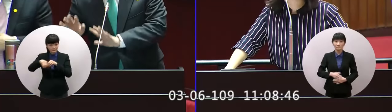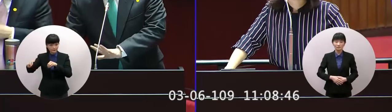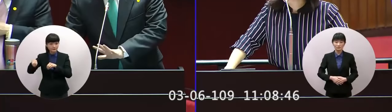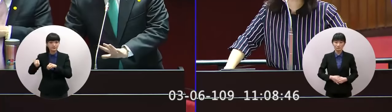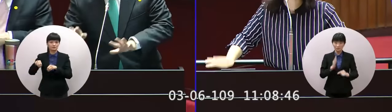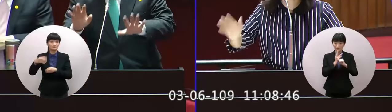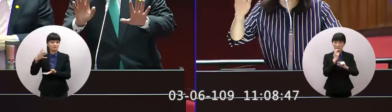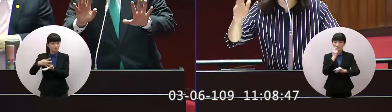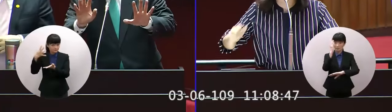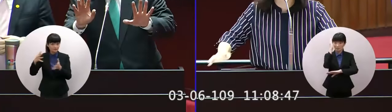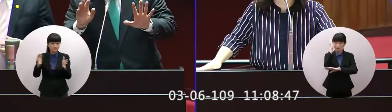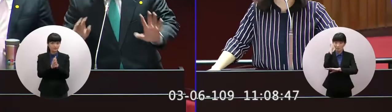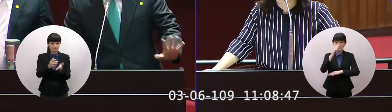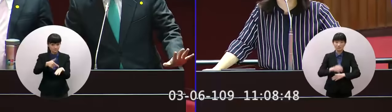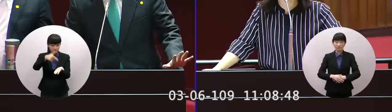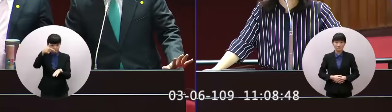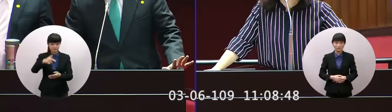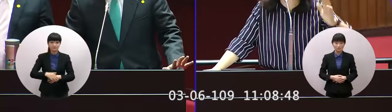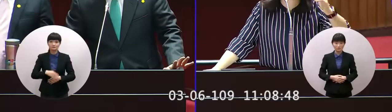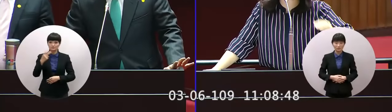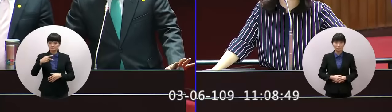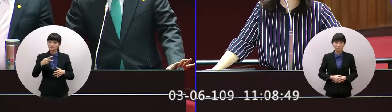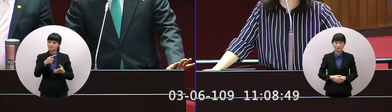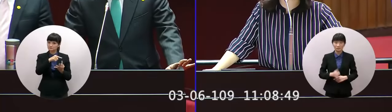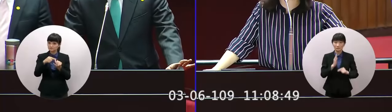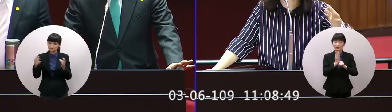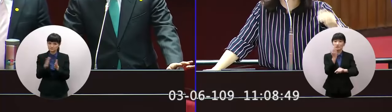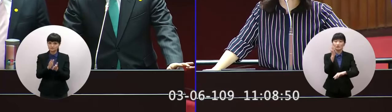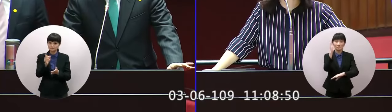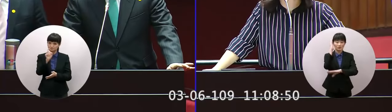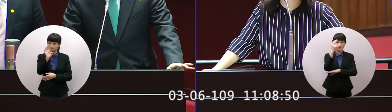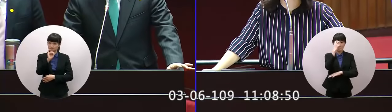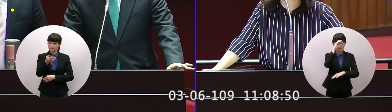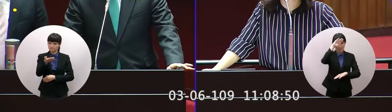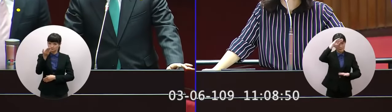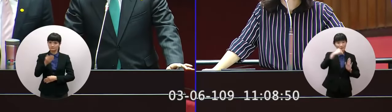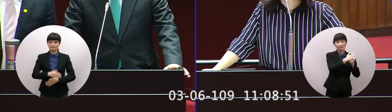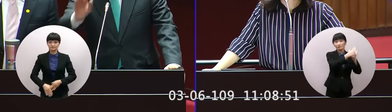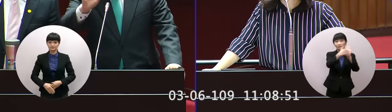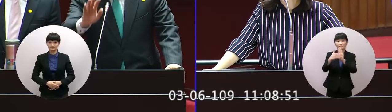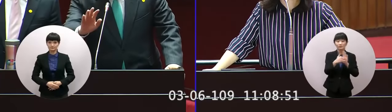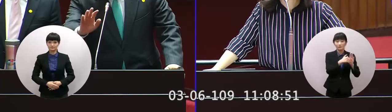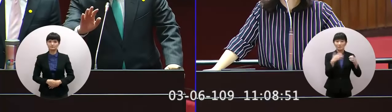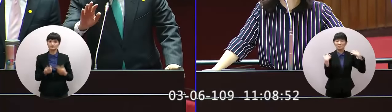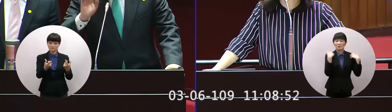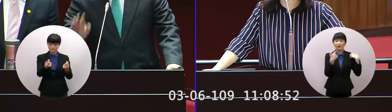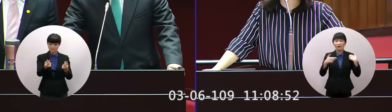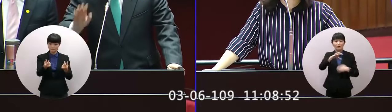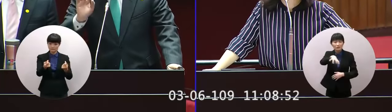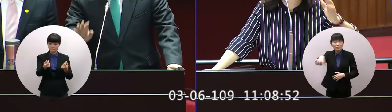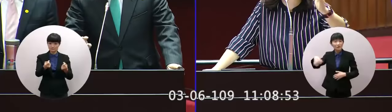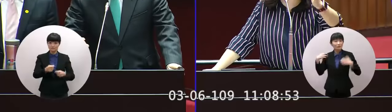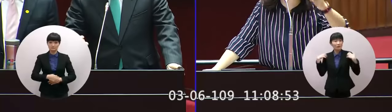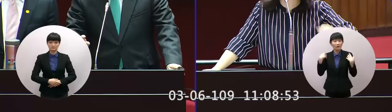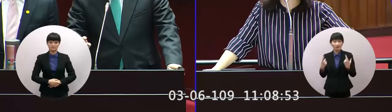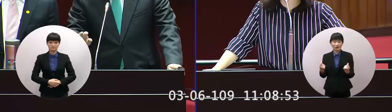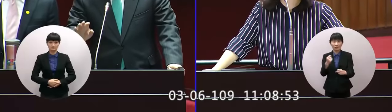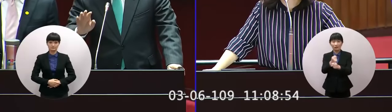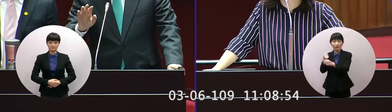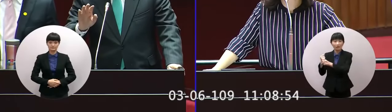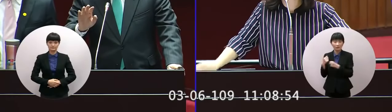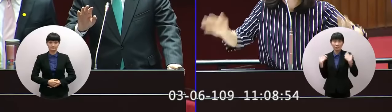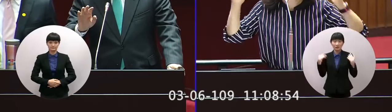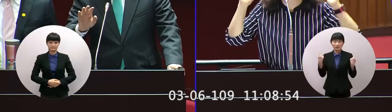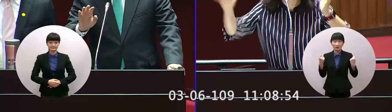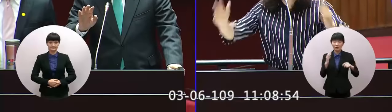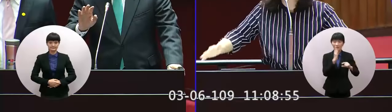出所， 中央防疫很忙，中央防疫很忙，地方不忙吗？ 啊，一样， 地方也忙啊，所以为什么中